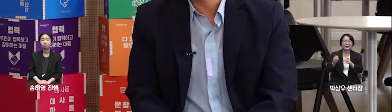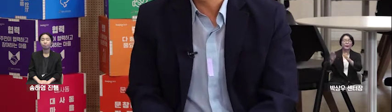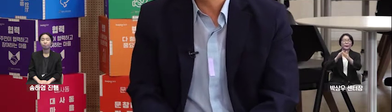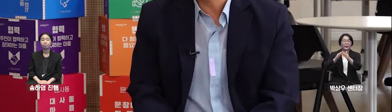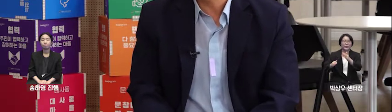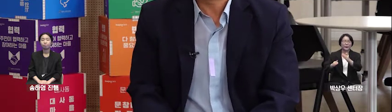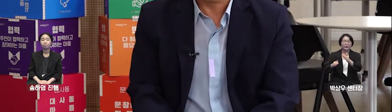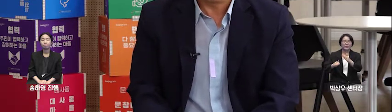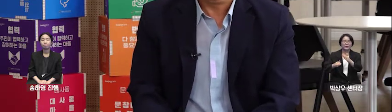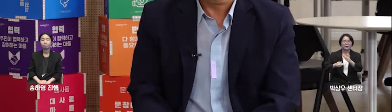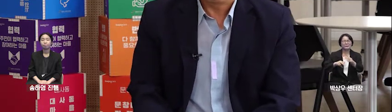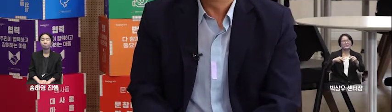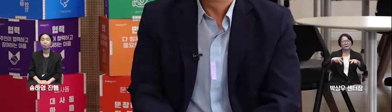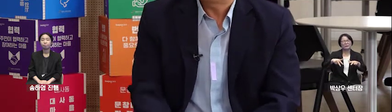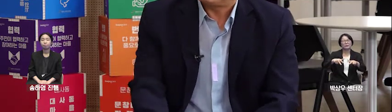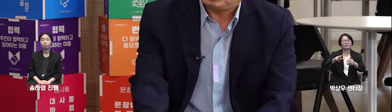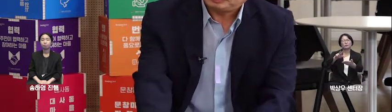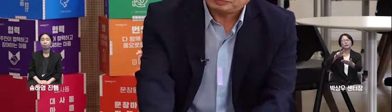남아있다고 보여집니다.